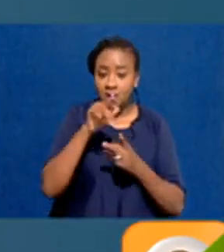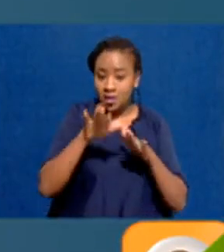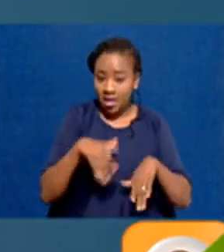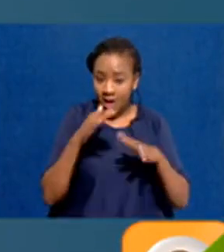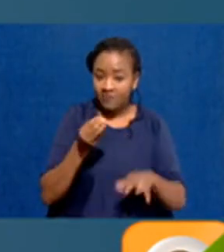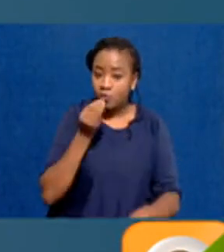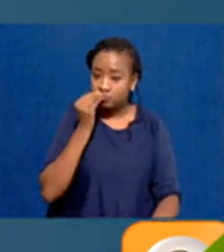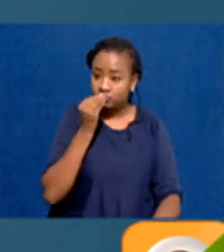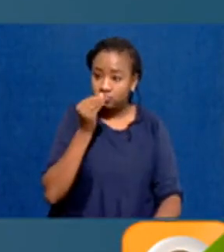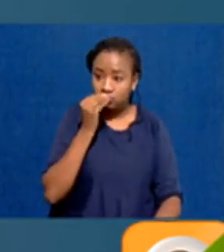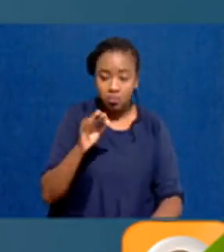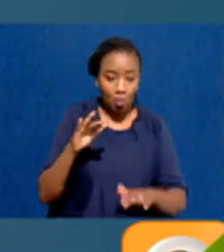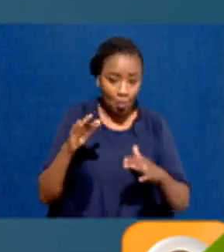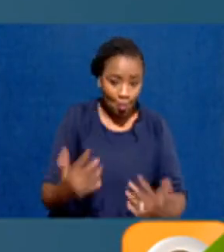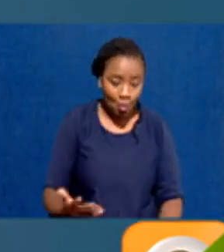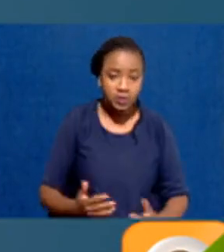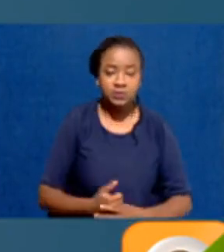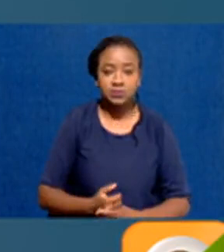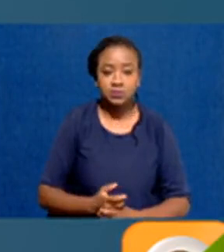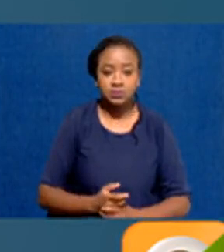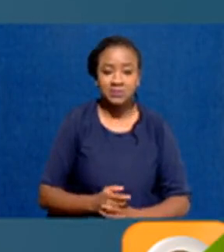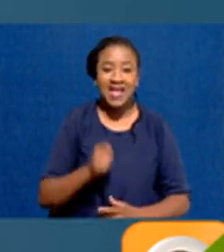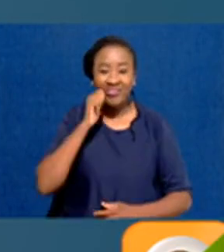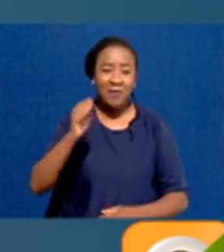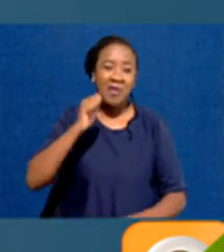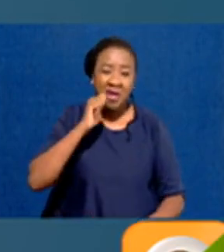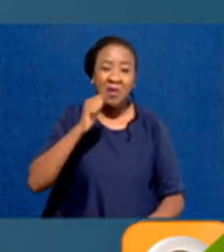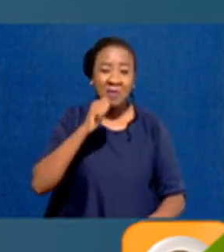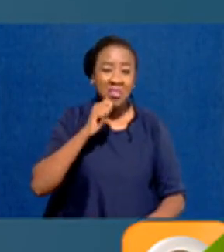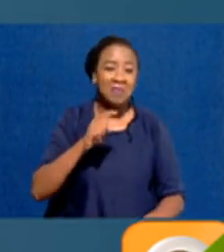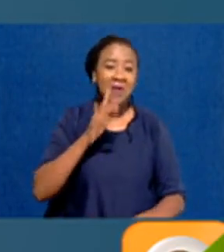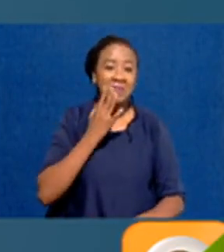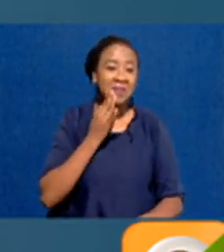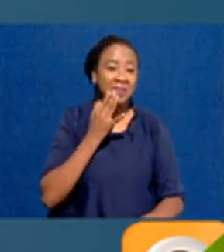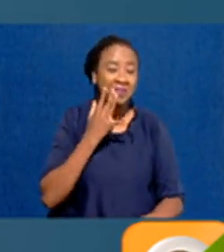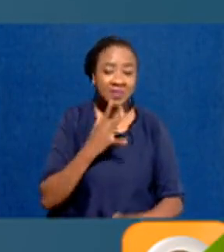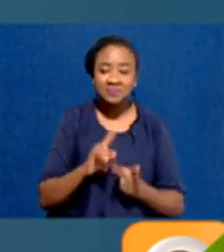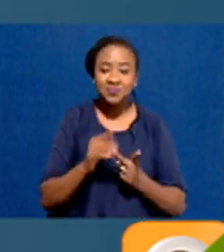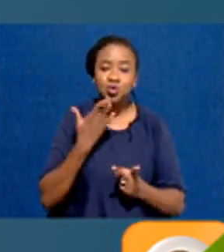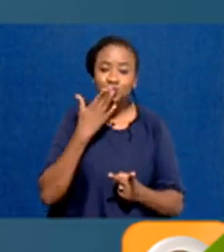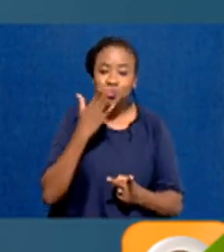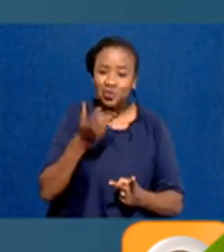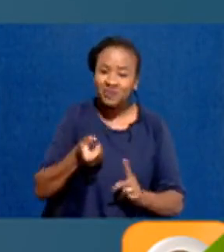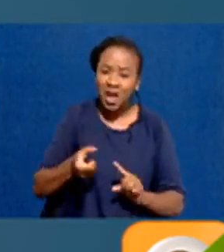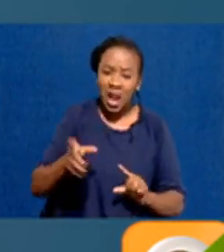vyakula ambavyo unakula. Punguza nyama, punguza chumvi kwenye chakula chako.